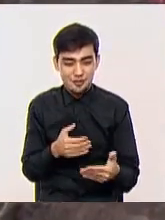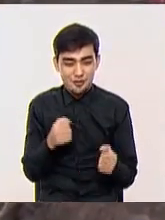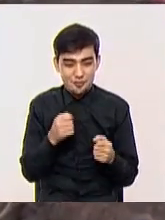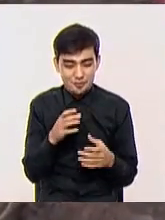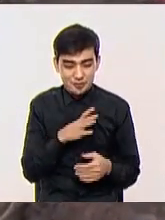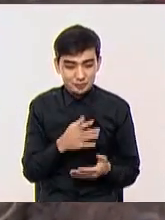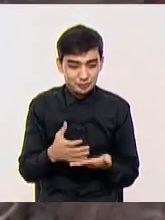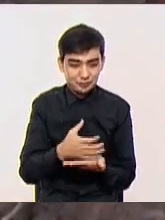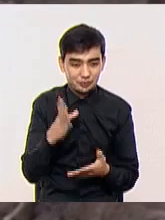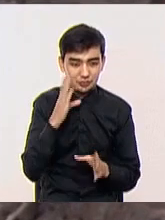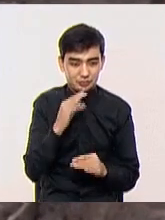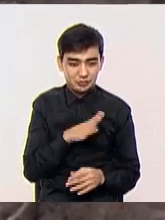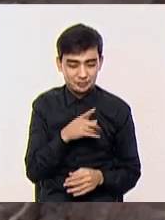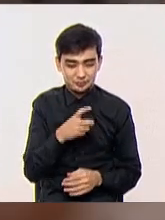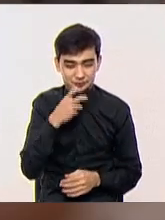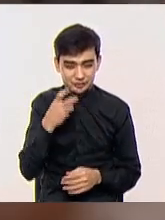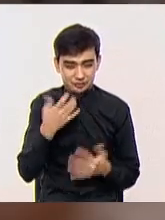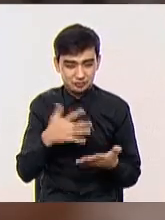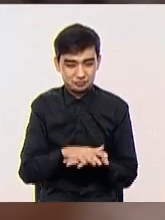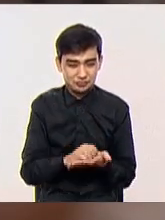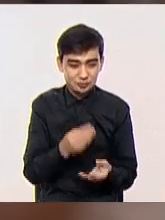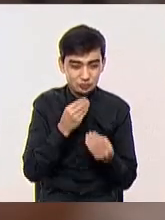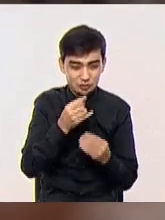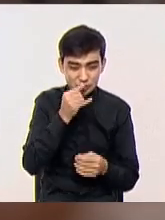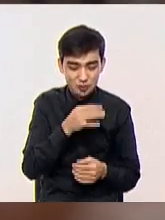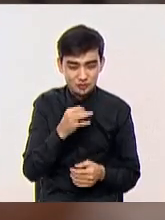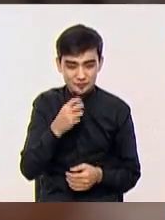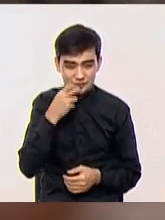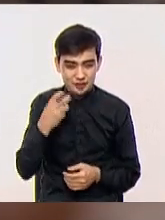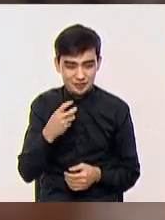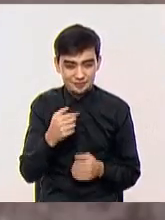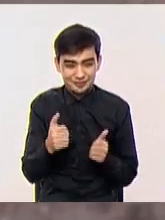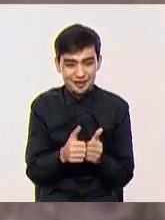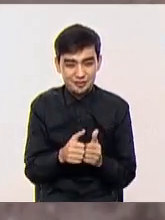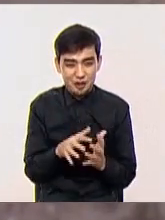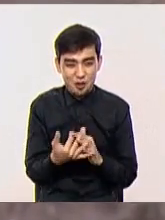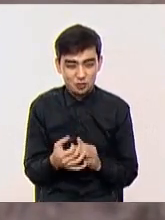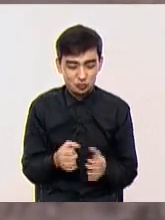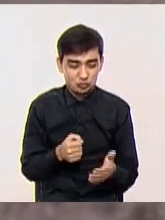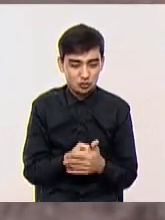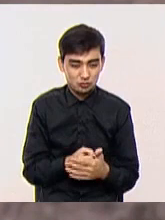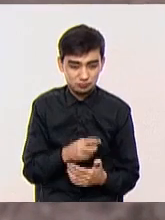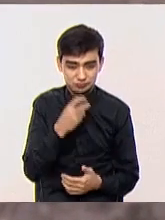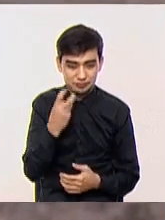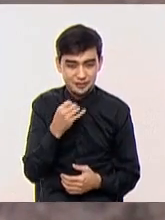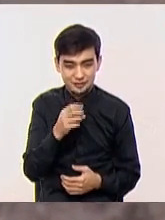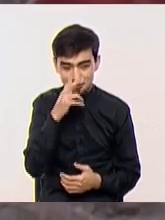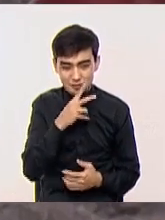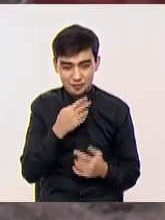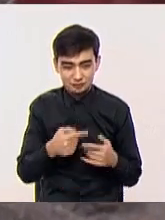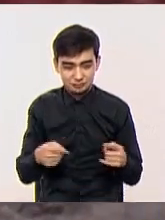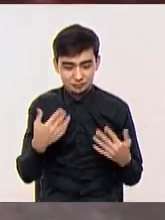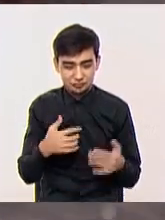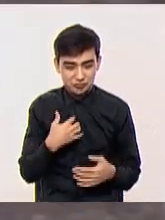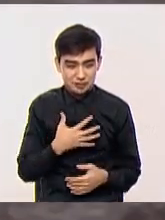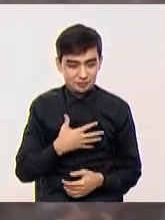үлгермей қалған. Үскіш алған көкөністер жеуге жарамсыз болып, қолқан қапқан иісі жақын маңдағы ауылдарға дейін жетіпті. Екі айдан бері жағымсыз